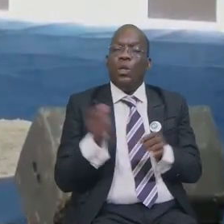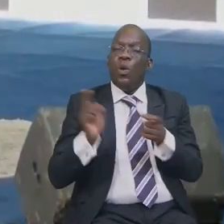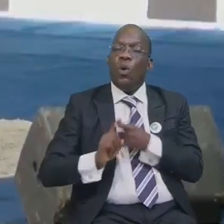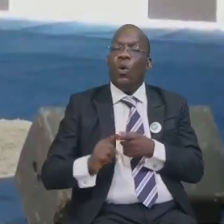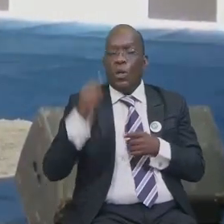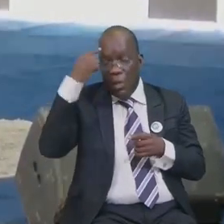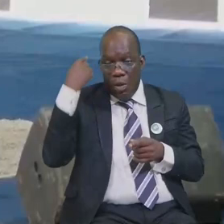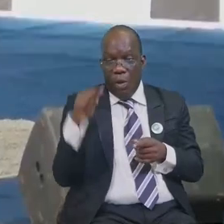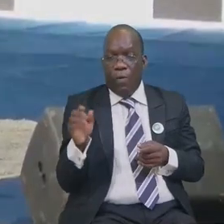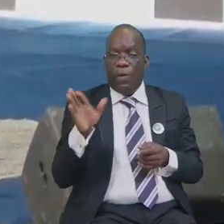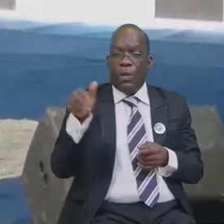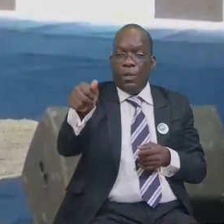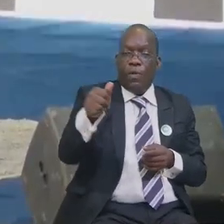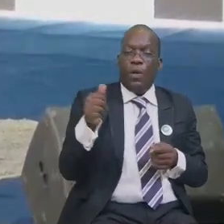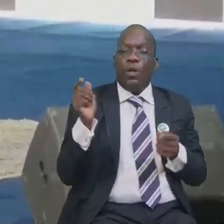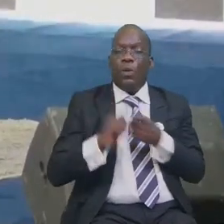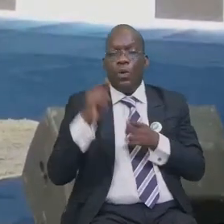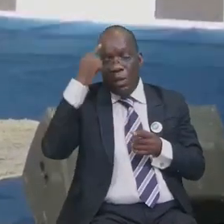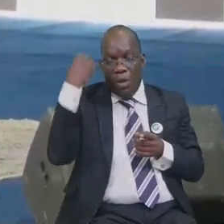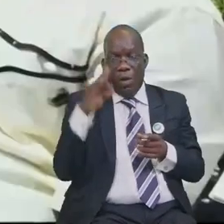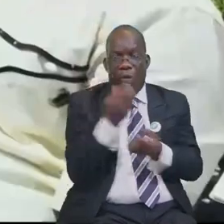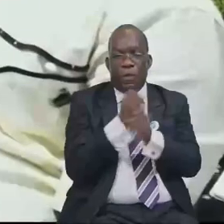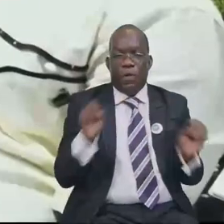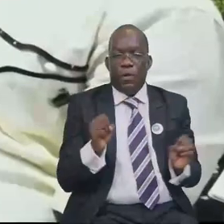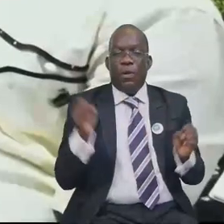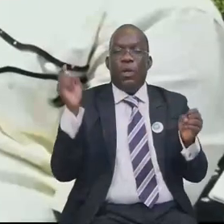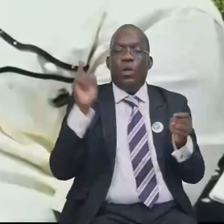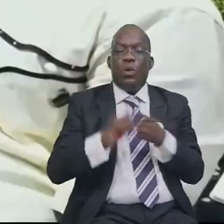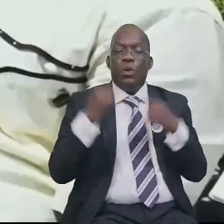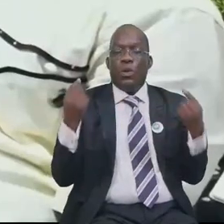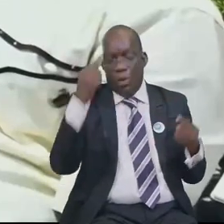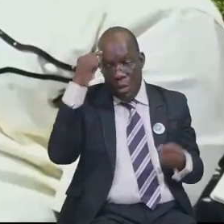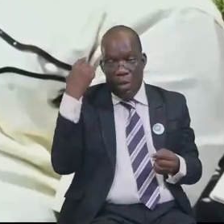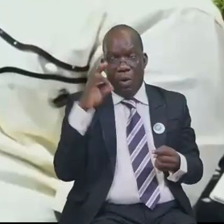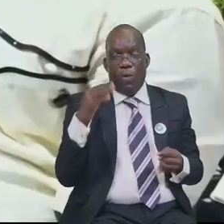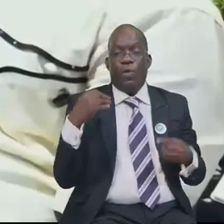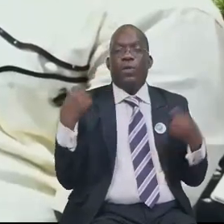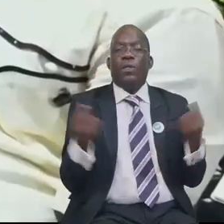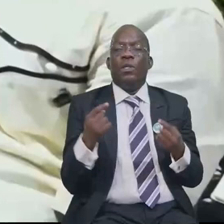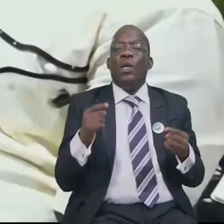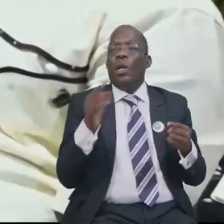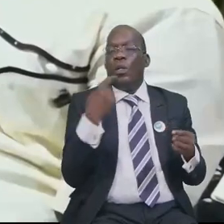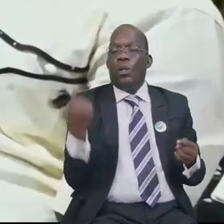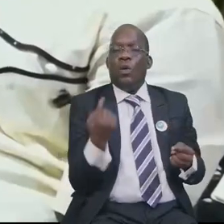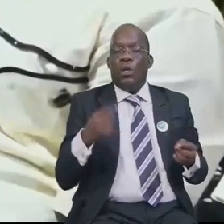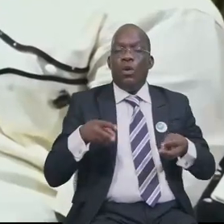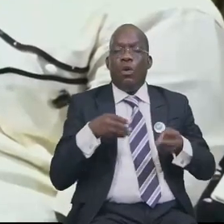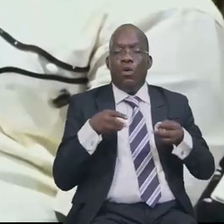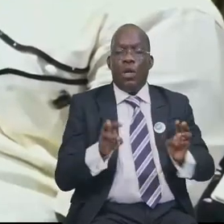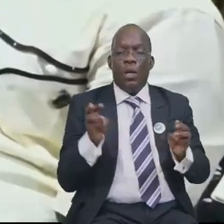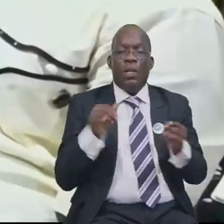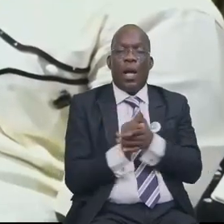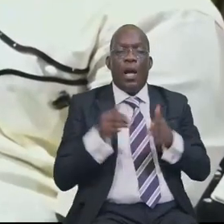péchés et penser au salut. Et le seul moyen qui conduit au ciel, on arrive, on ne leur prêche pas ça.